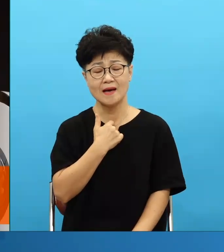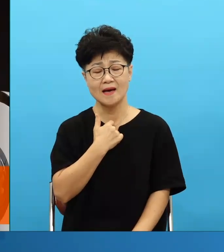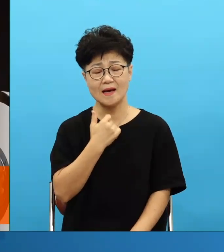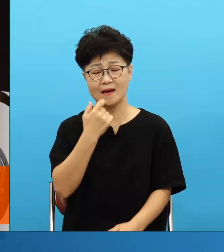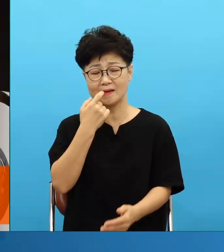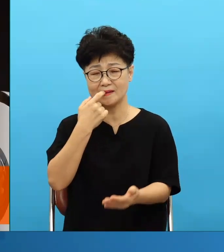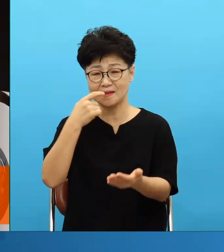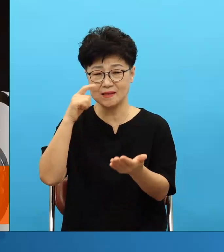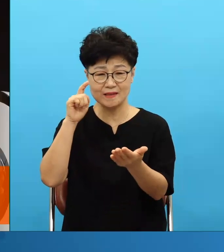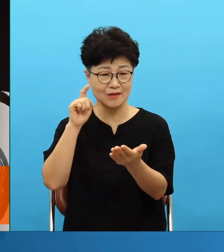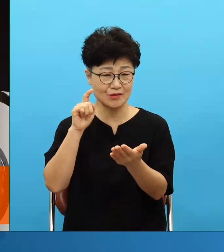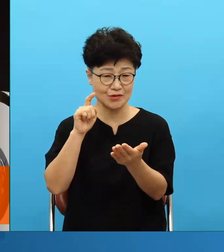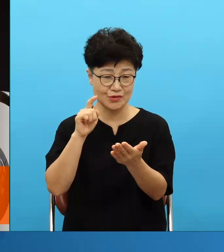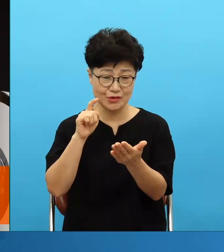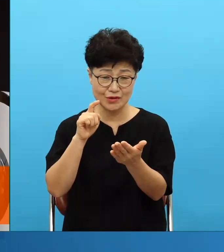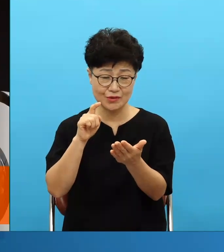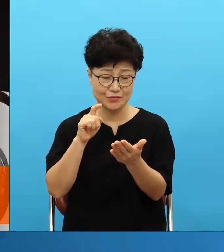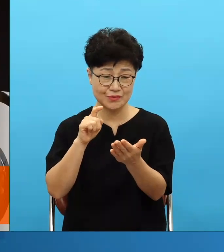범죄하기